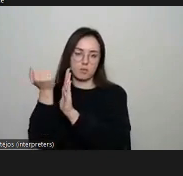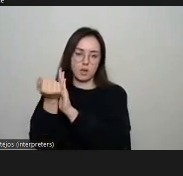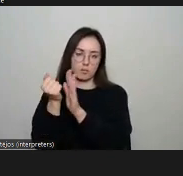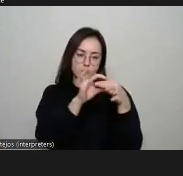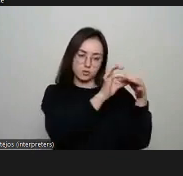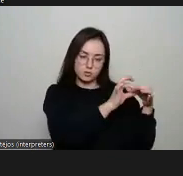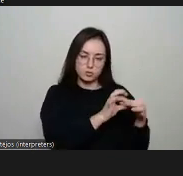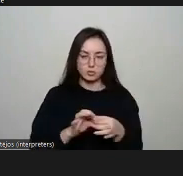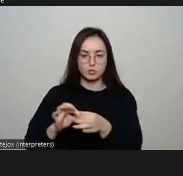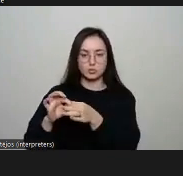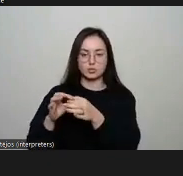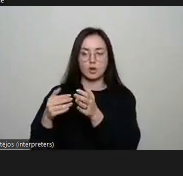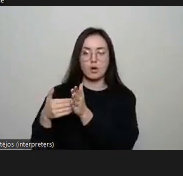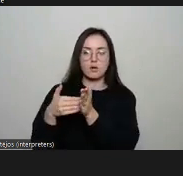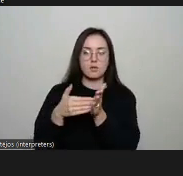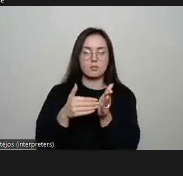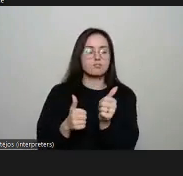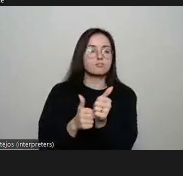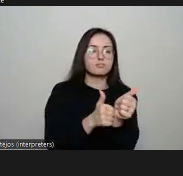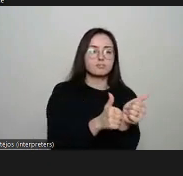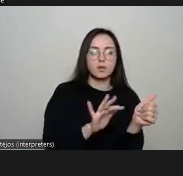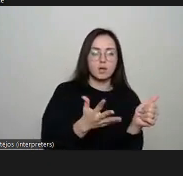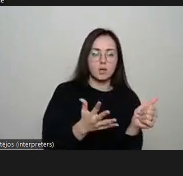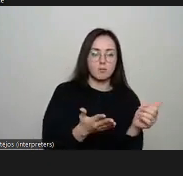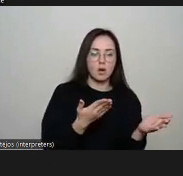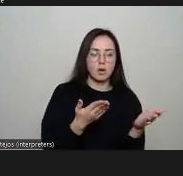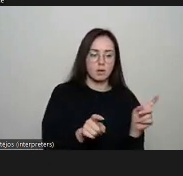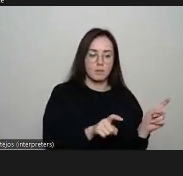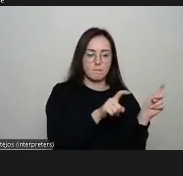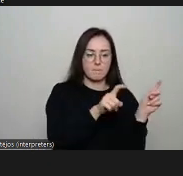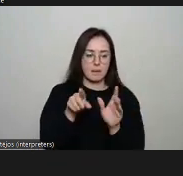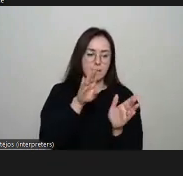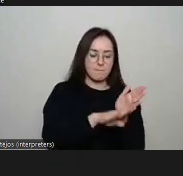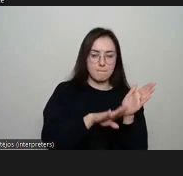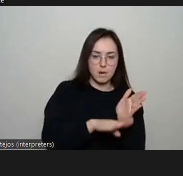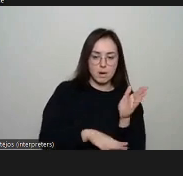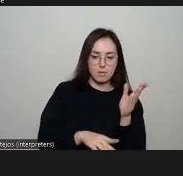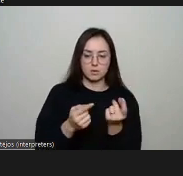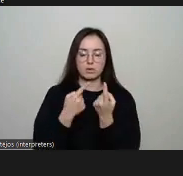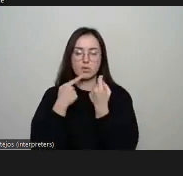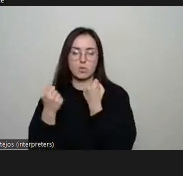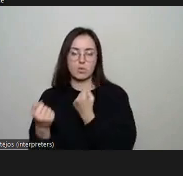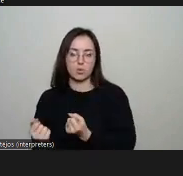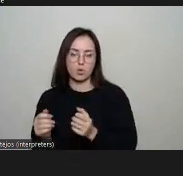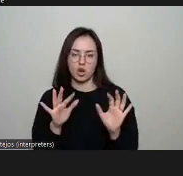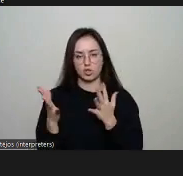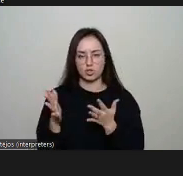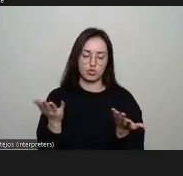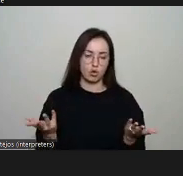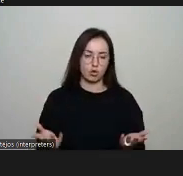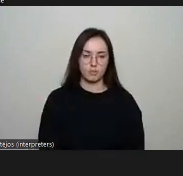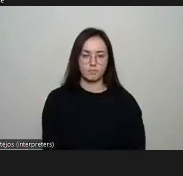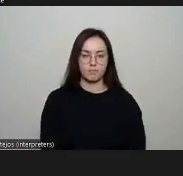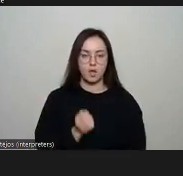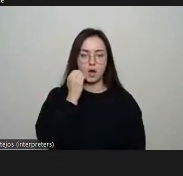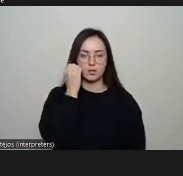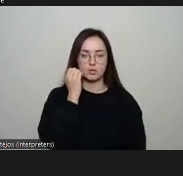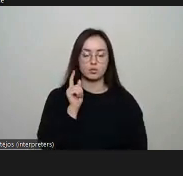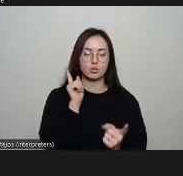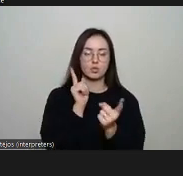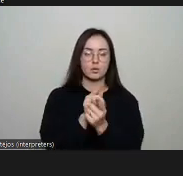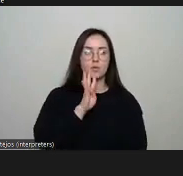būdu, remiantis arba pereinant nuo paprasto prie sudėtingo, kažkas tokio. Ačiū, stinkam